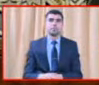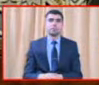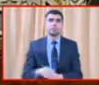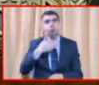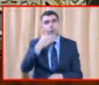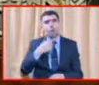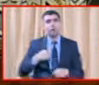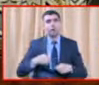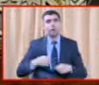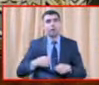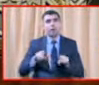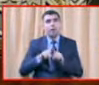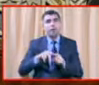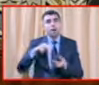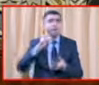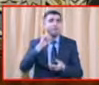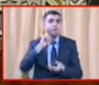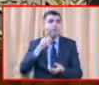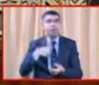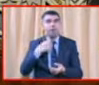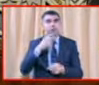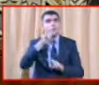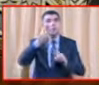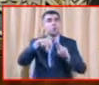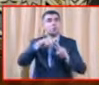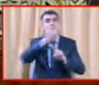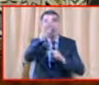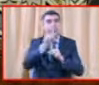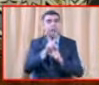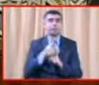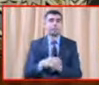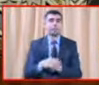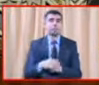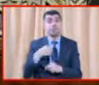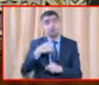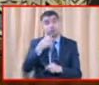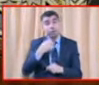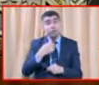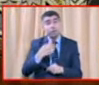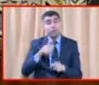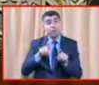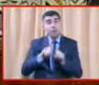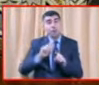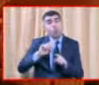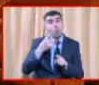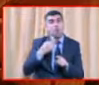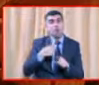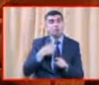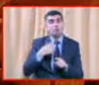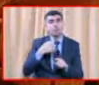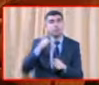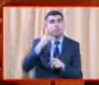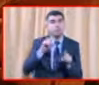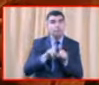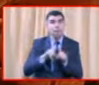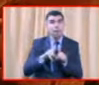شكرا للسيدة النائبة المحترمة على السؤال. في البداية نذكر شوية بالتاريخ ديال هذه